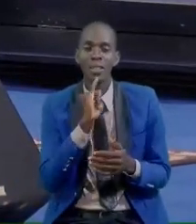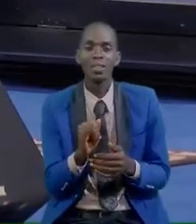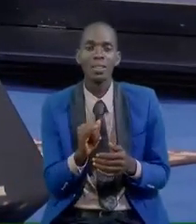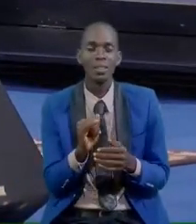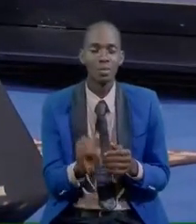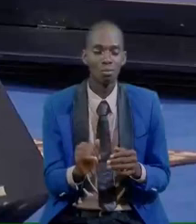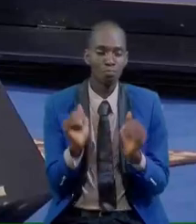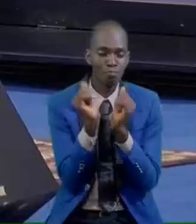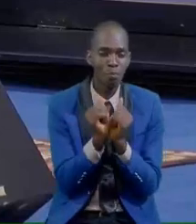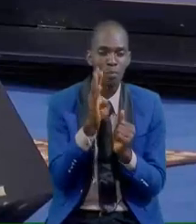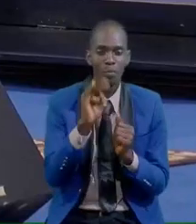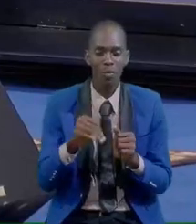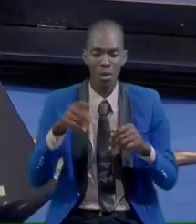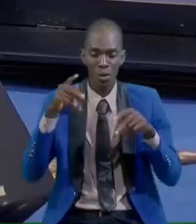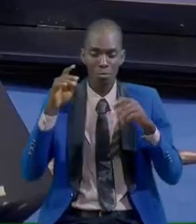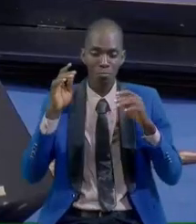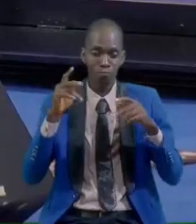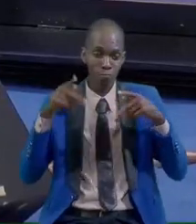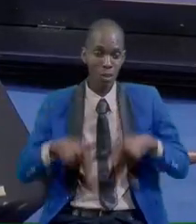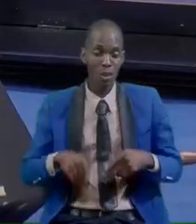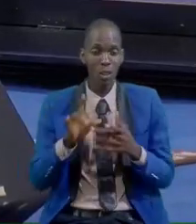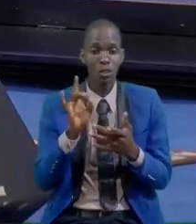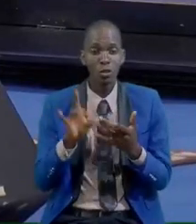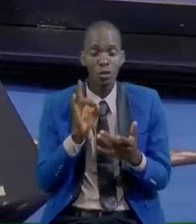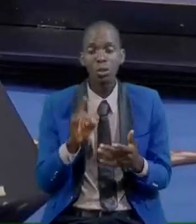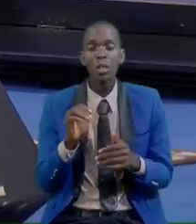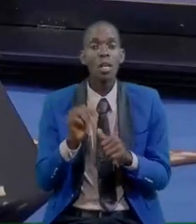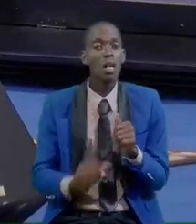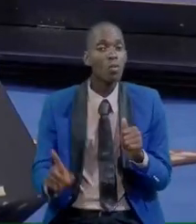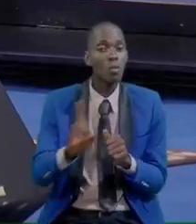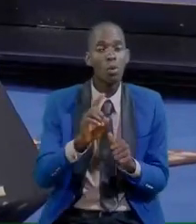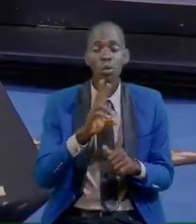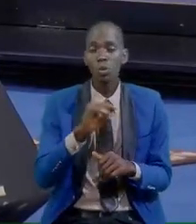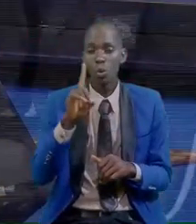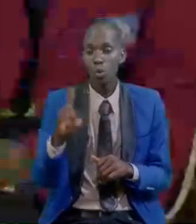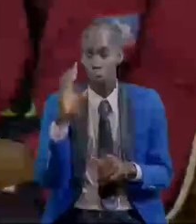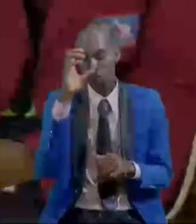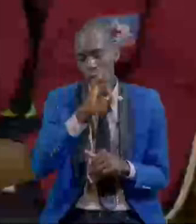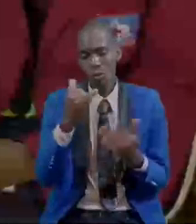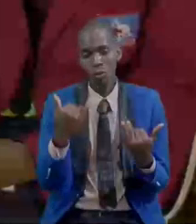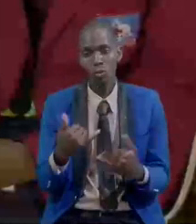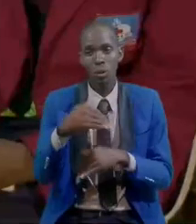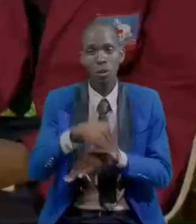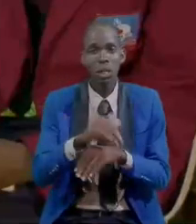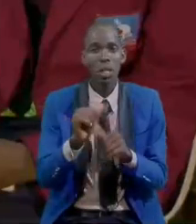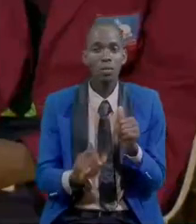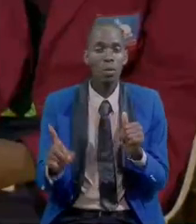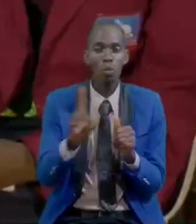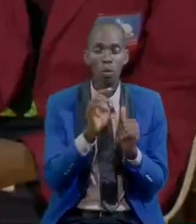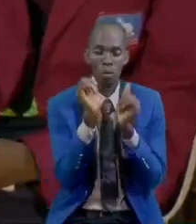par le choix personnel, sans exception ce soir, chacun, les liens de chacun sera